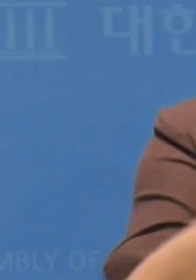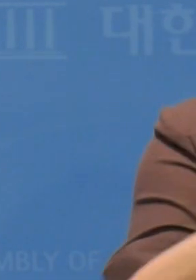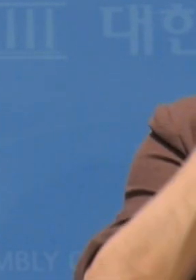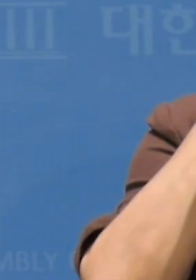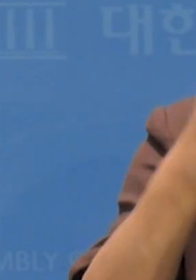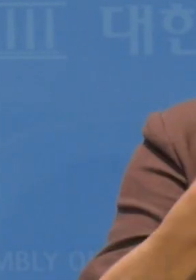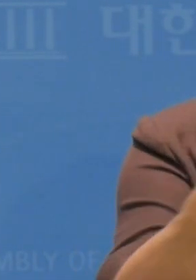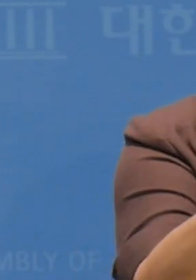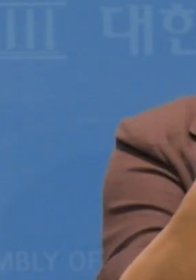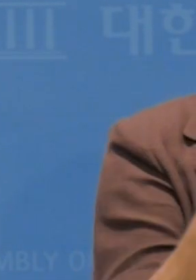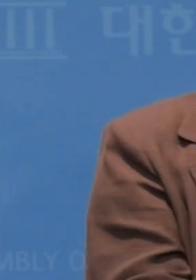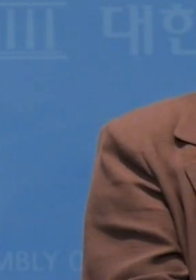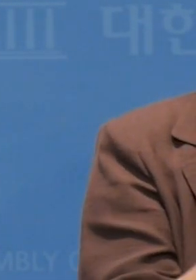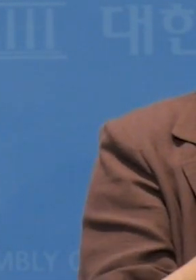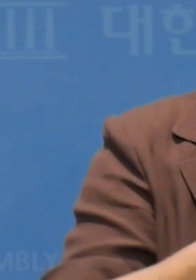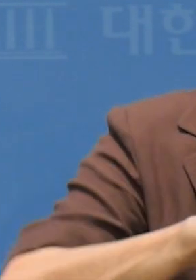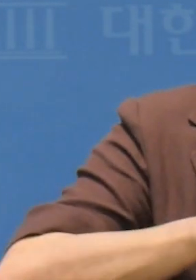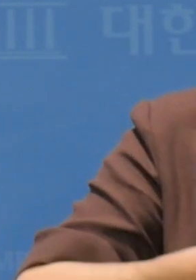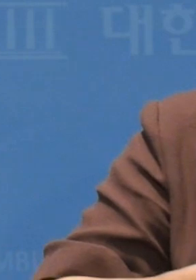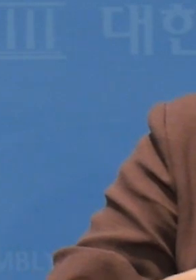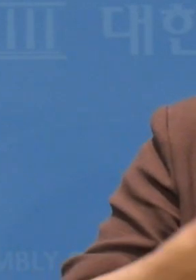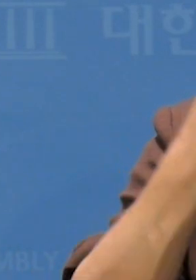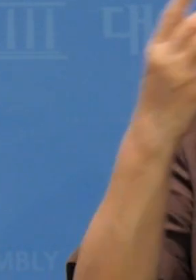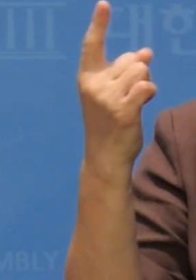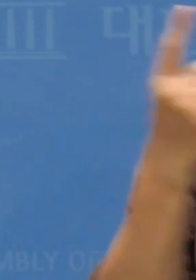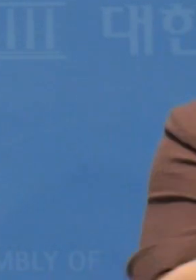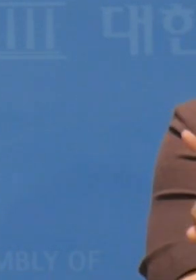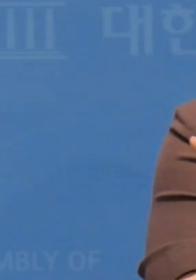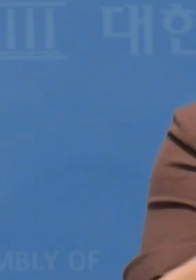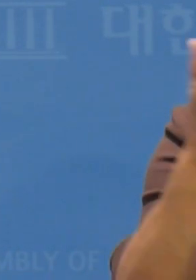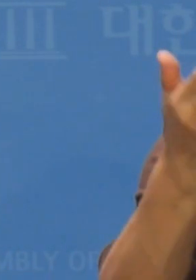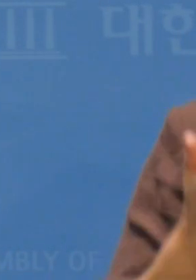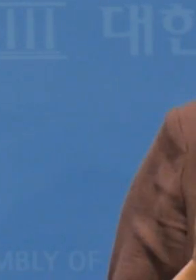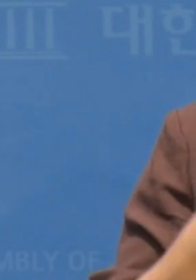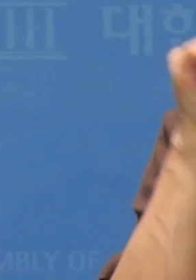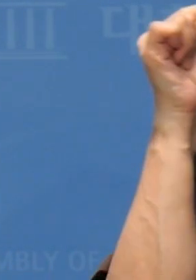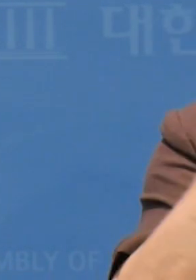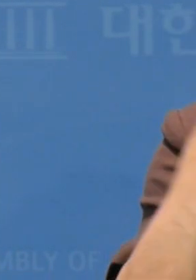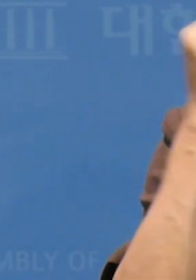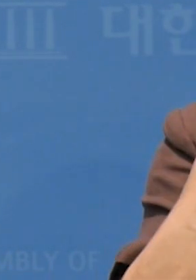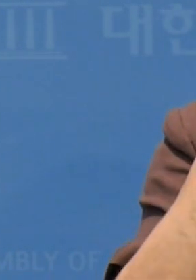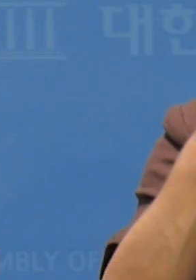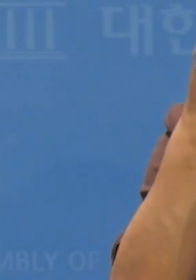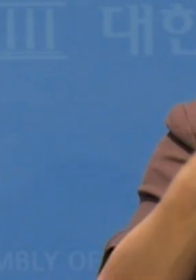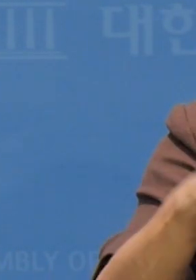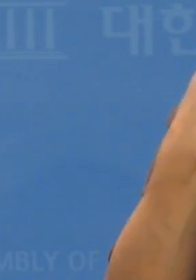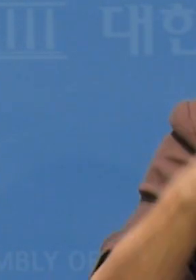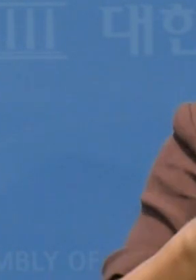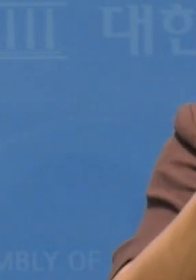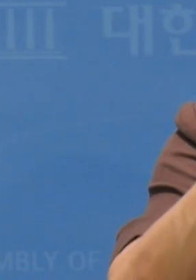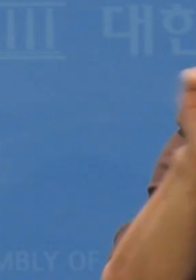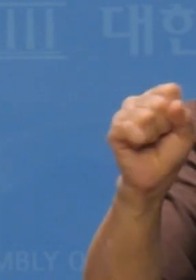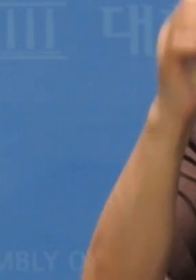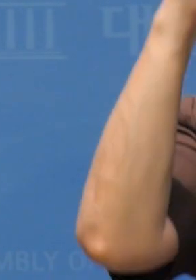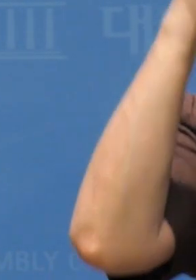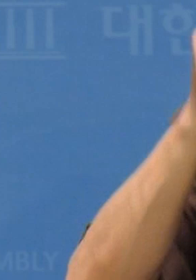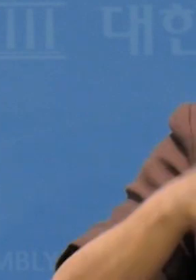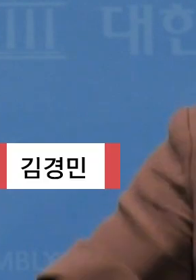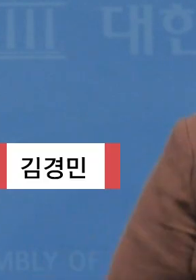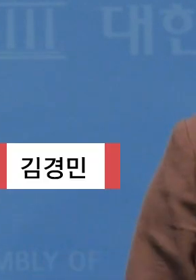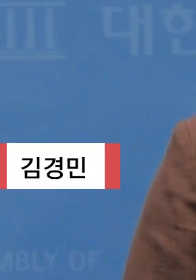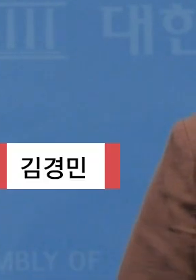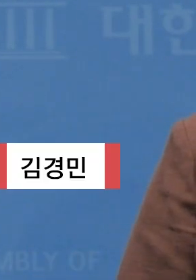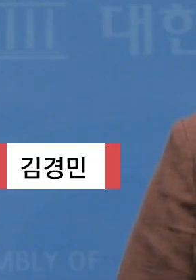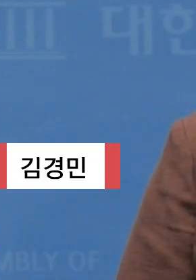못하는 집단은 강제로 개혁 당한다는 엄정한 교훈을에서는 명심해야